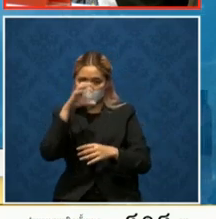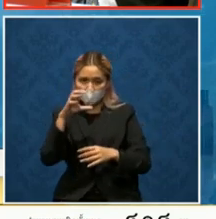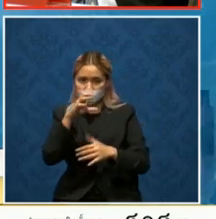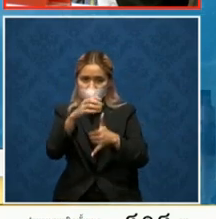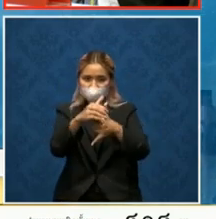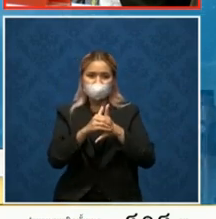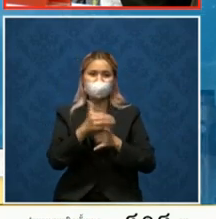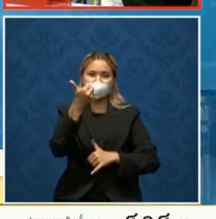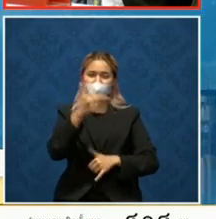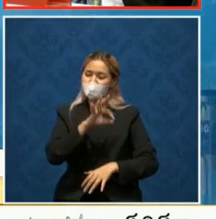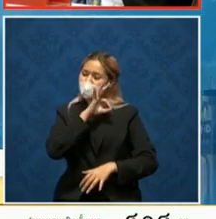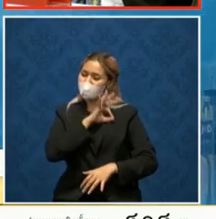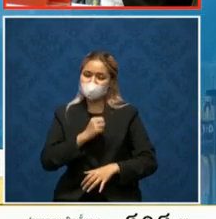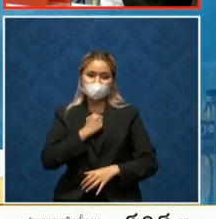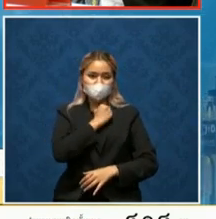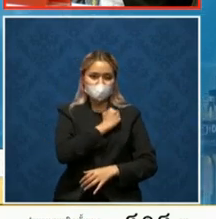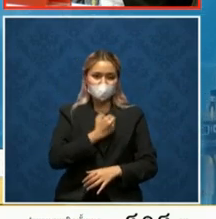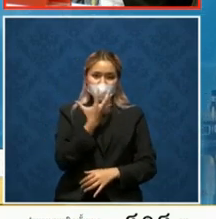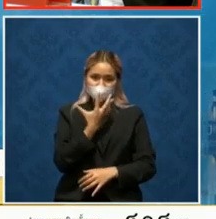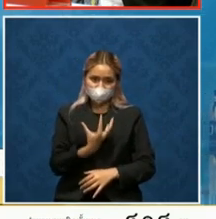เจ็บใจไหมครับ